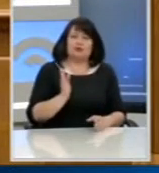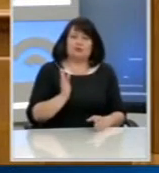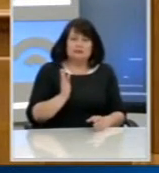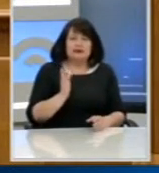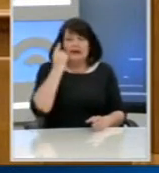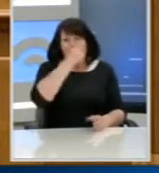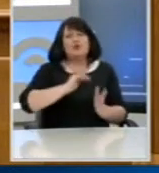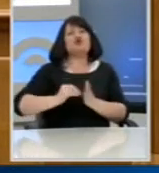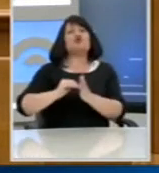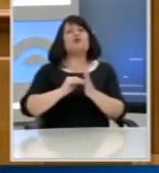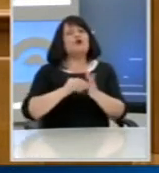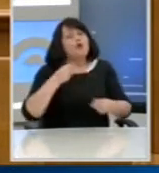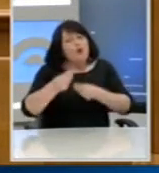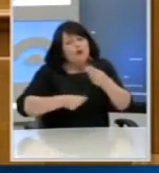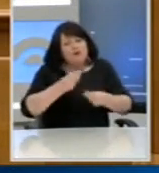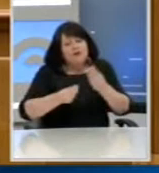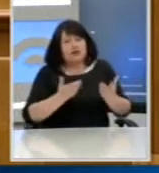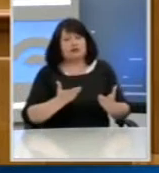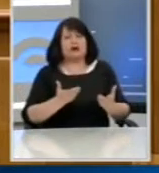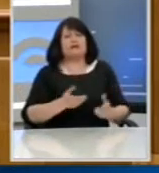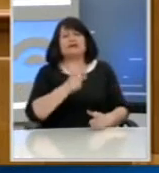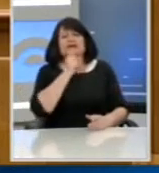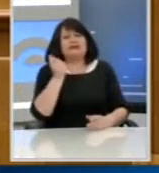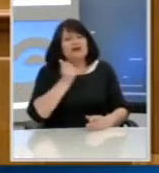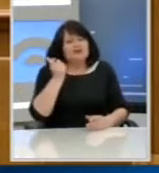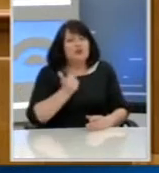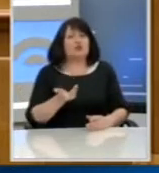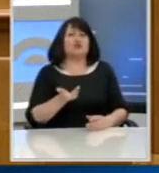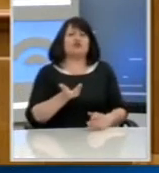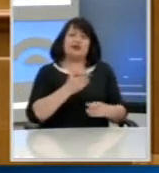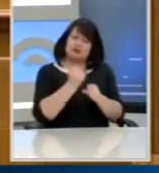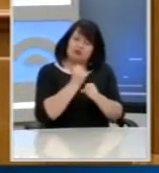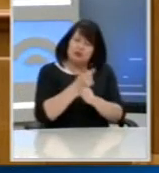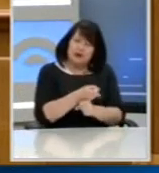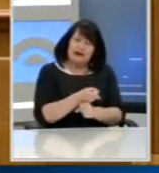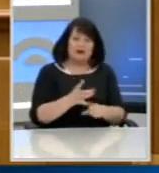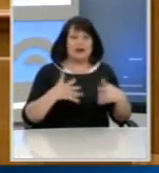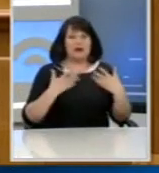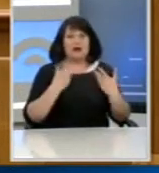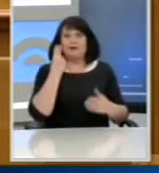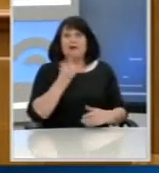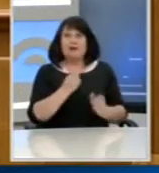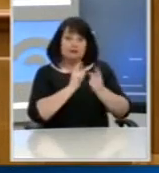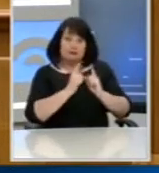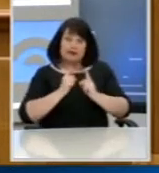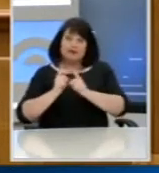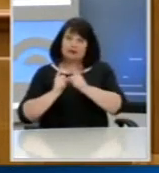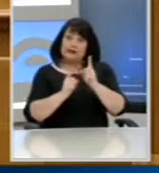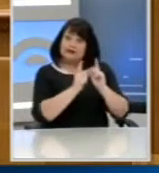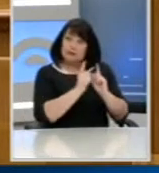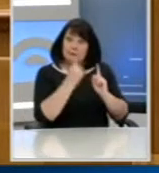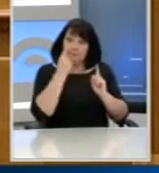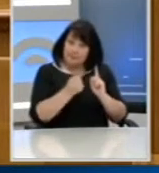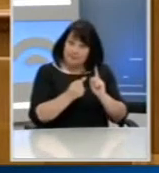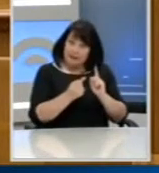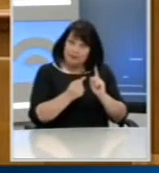για το προσωπικό του Υπουργείου, αλλά και για τους αποστράτους. Χαίρομαι δε, ιδιαίτερως που το τελευταίο διαπιστώνω ότι αυτές οι συμφωνίες ενεργοποιούν τις